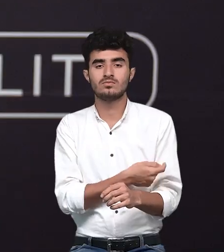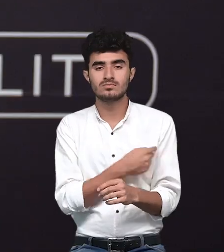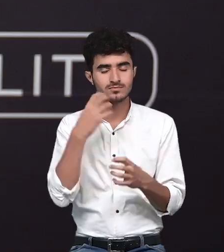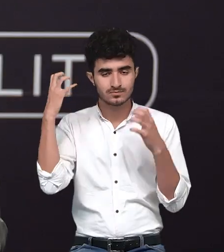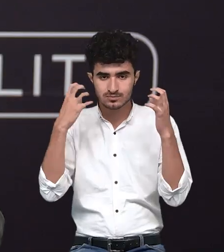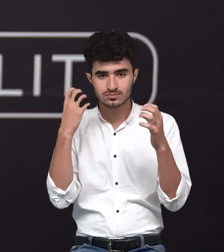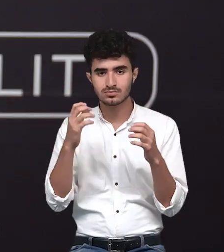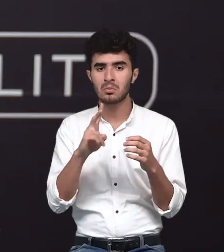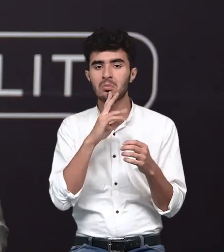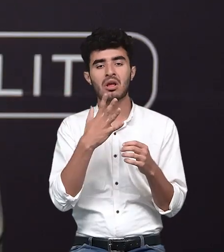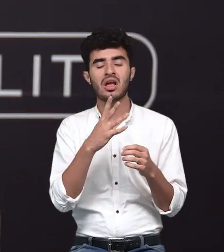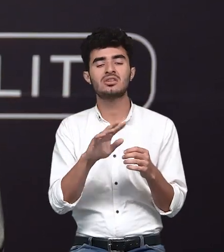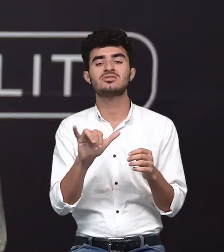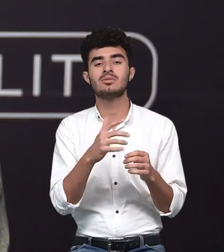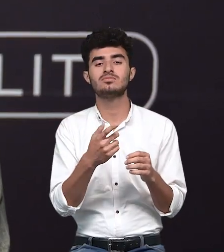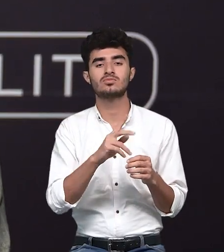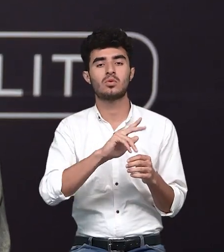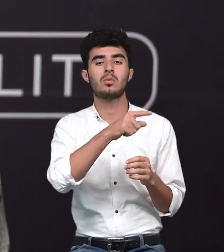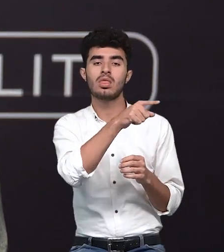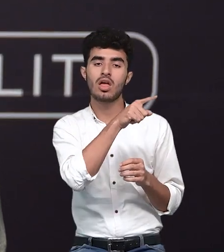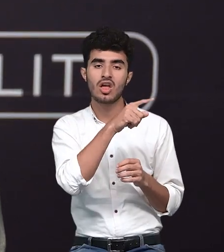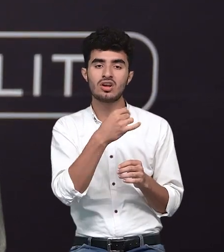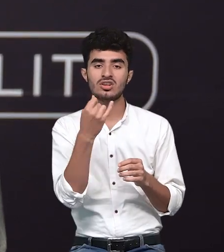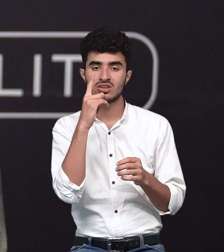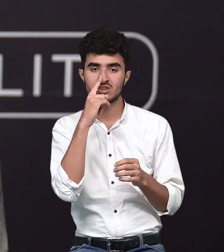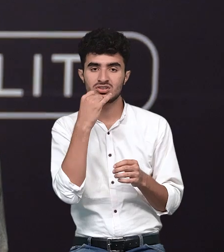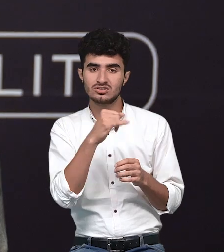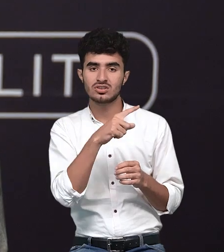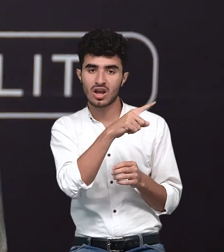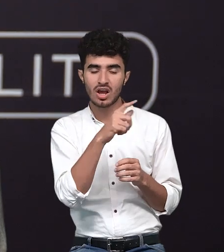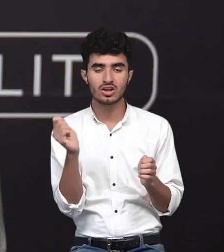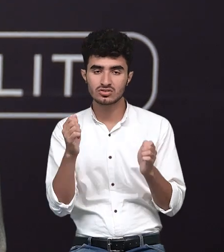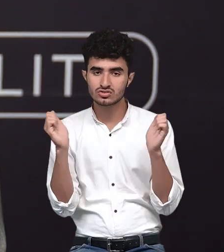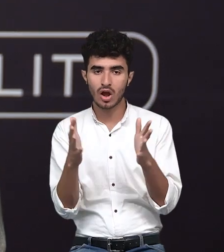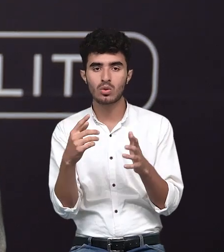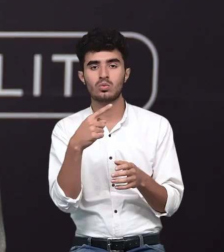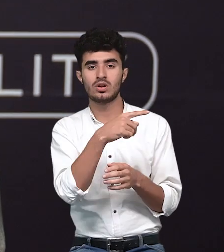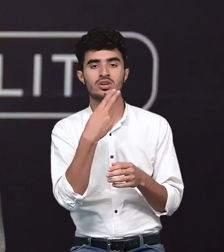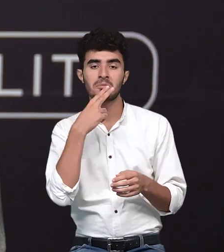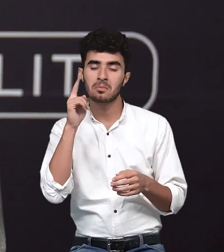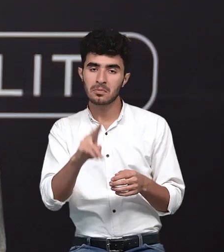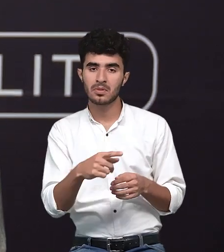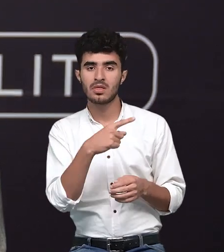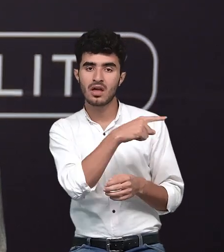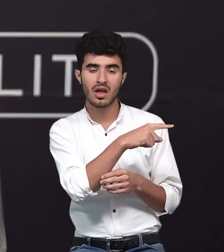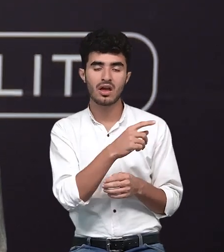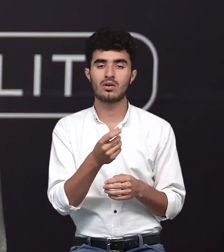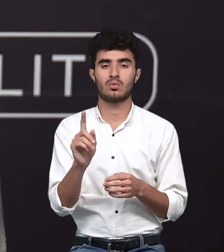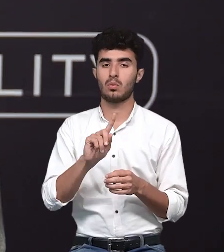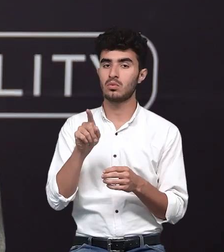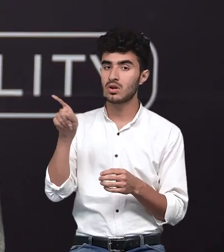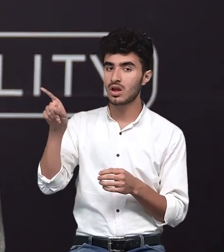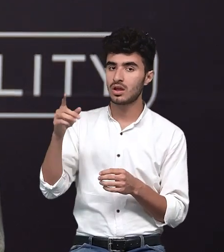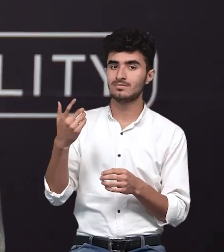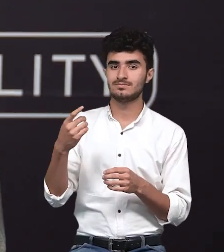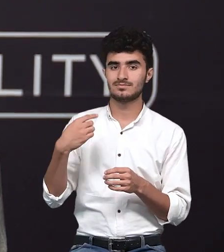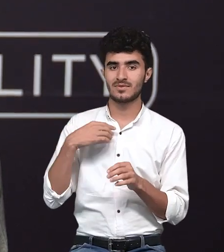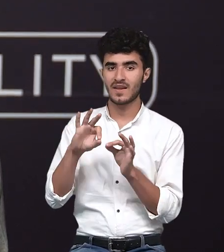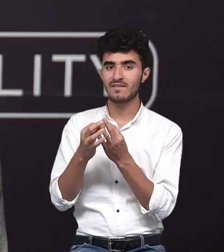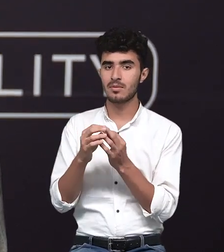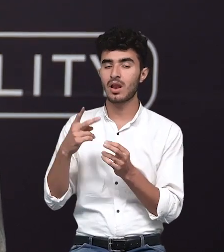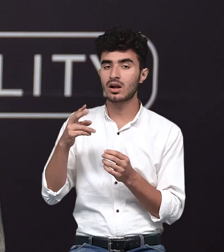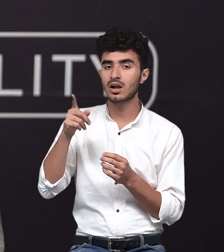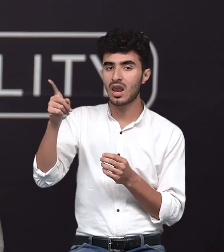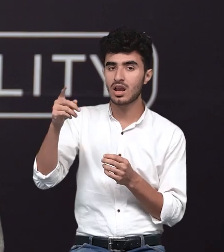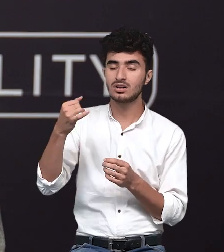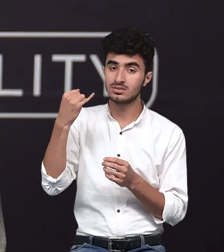ऊपर ये बैक एंड फोर्थ इस तरह के इल्ज़ाम लगा देते हैं कि जी नहीं ये जादू हो गया है या कोई जेलस हो गया